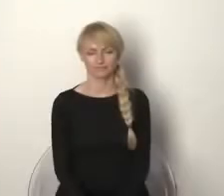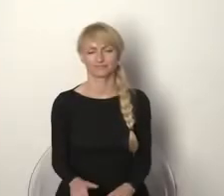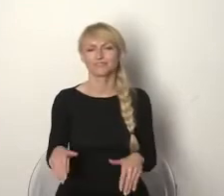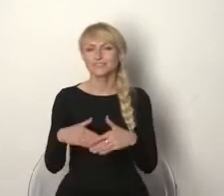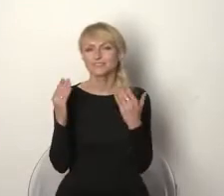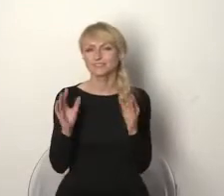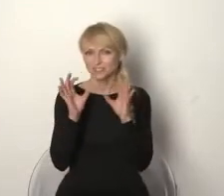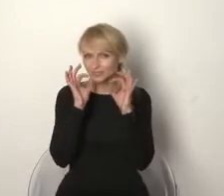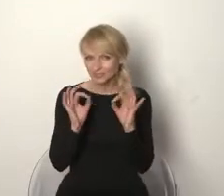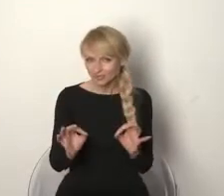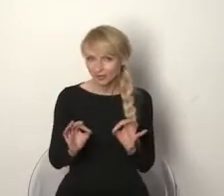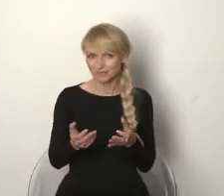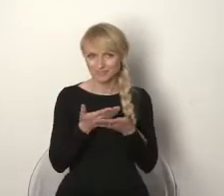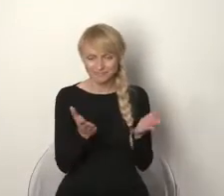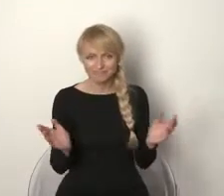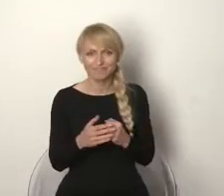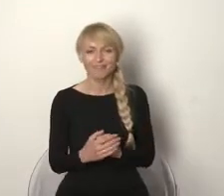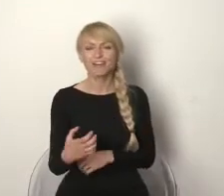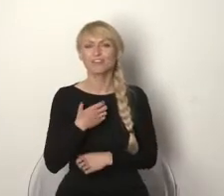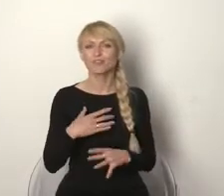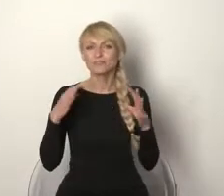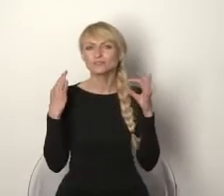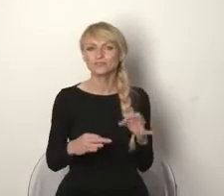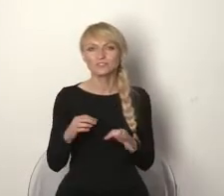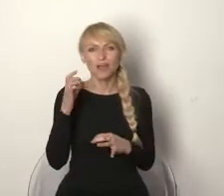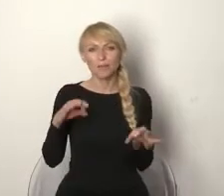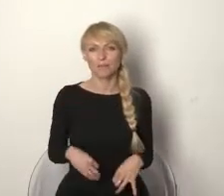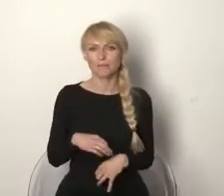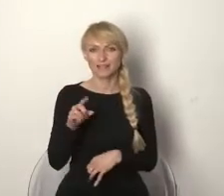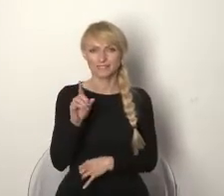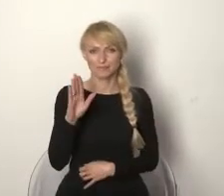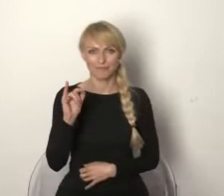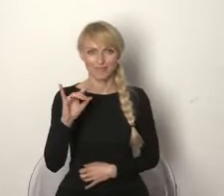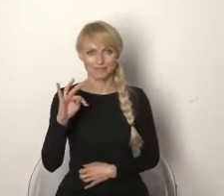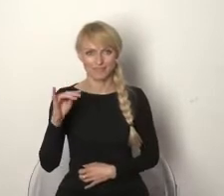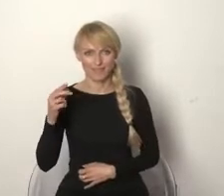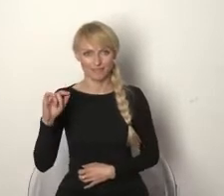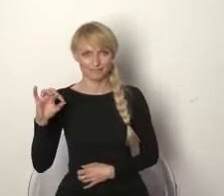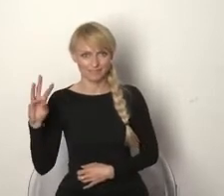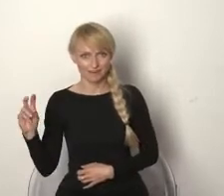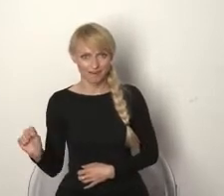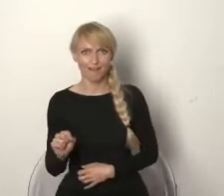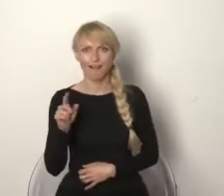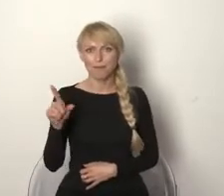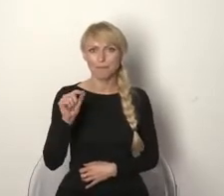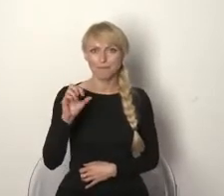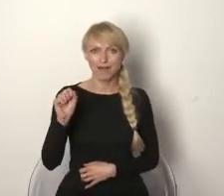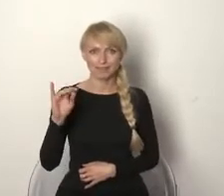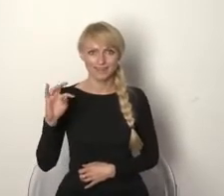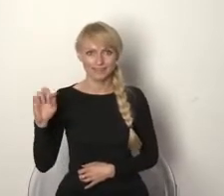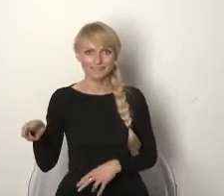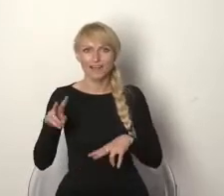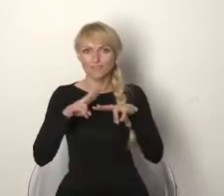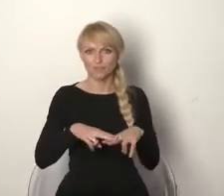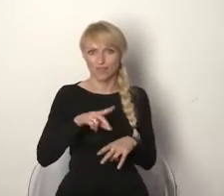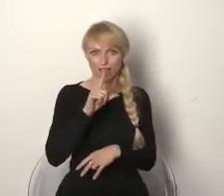Dzień dobry Państwu. Naszą gościnią jest pani Patrycja Zbytniewska, prezeska Fundacji LPP. Dzień dobry